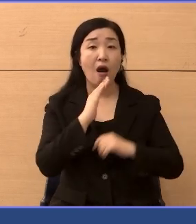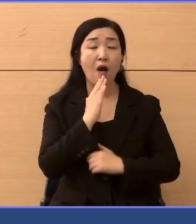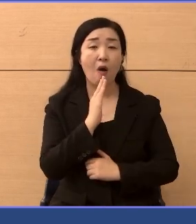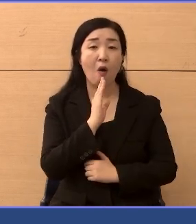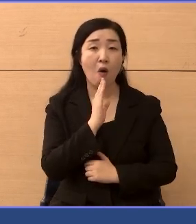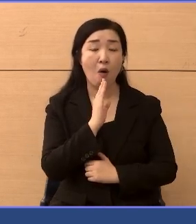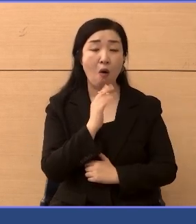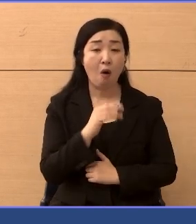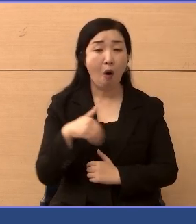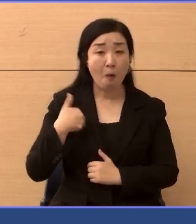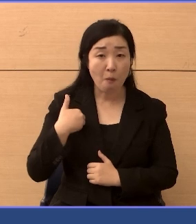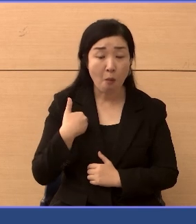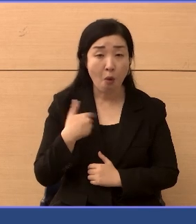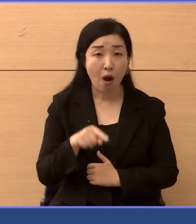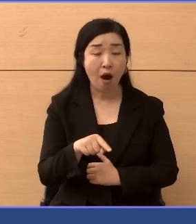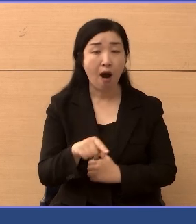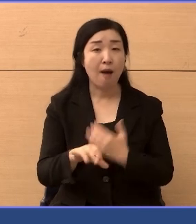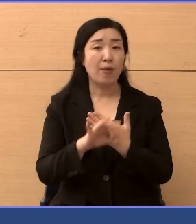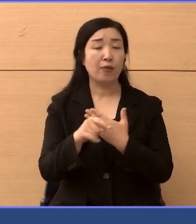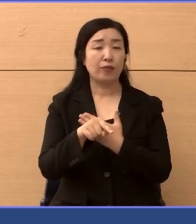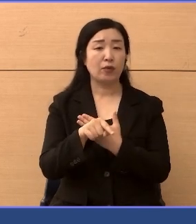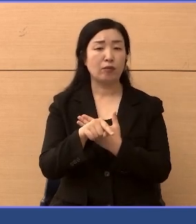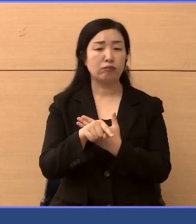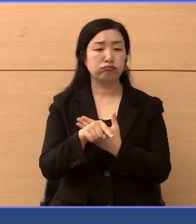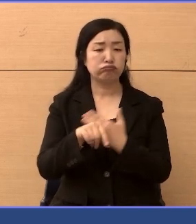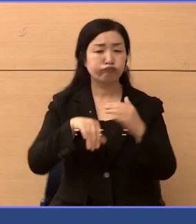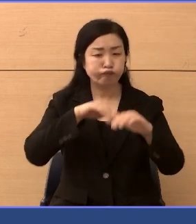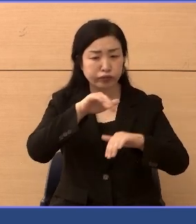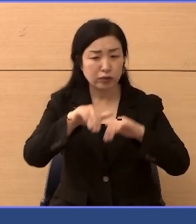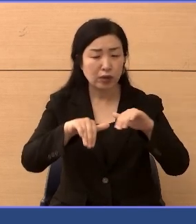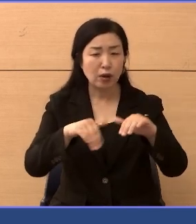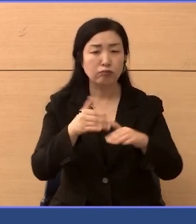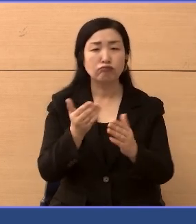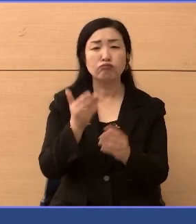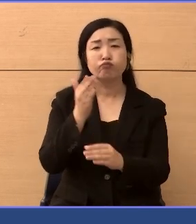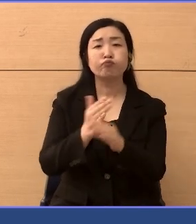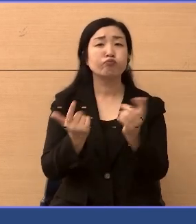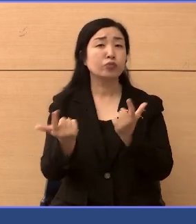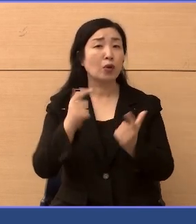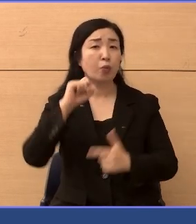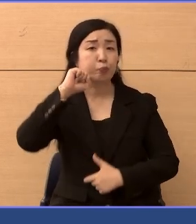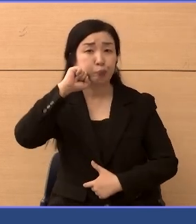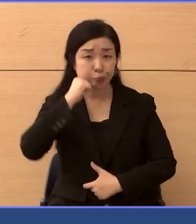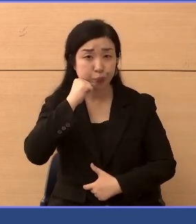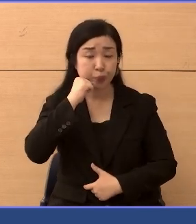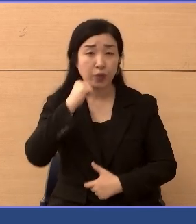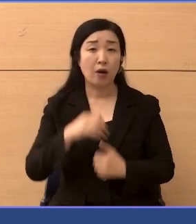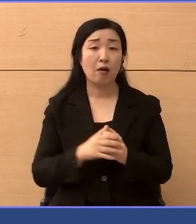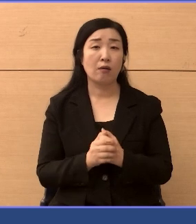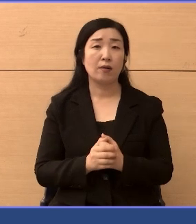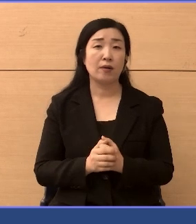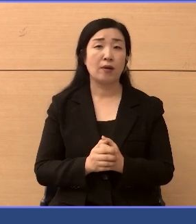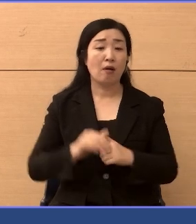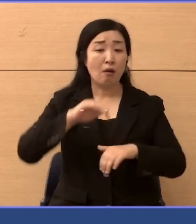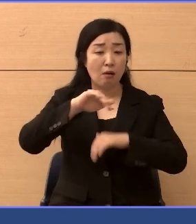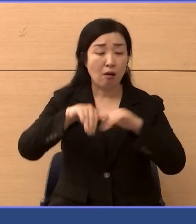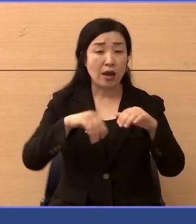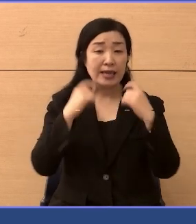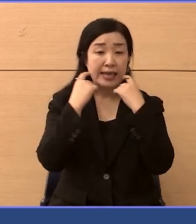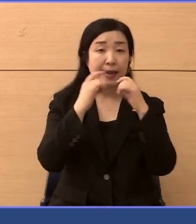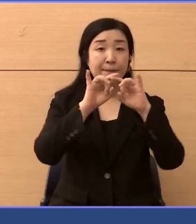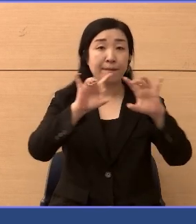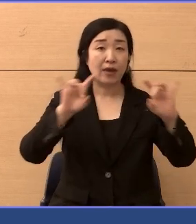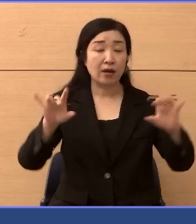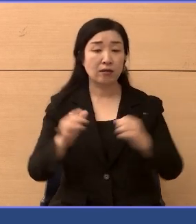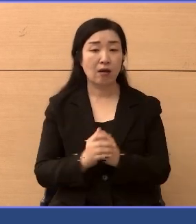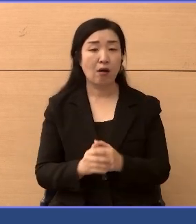없다면 적절한 interventions 어떤 or 이 increase 중재를 할 understanding 수가 없습니다. both by the 그리고 individual 이러한 and their 개개인이나 relatives.